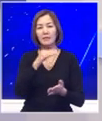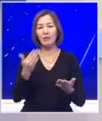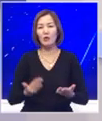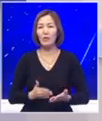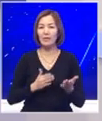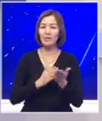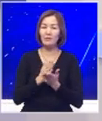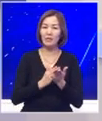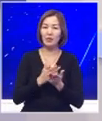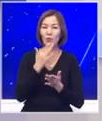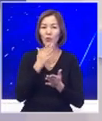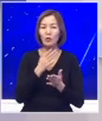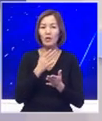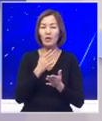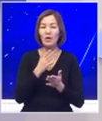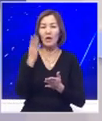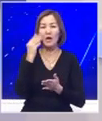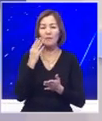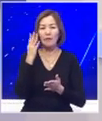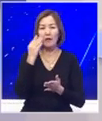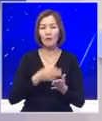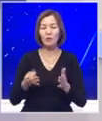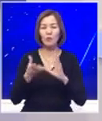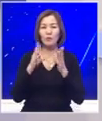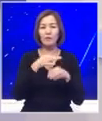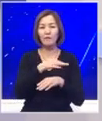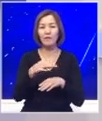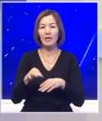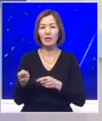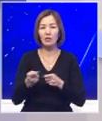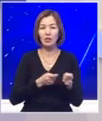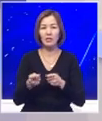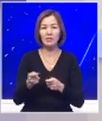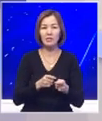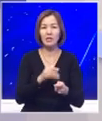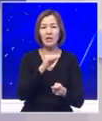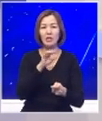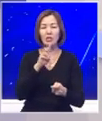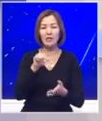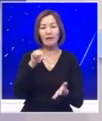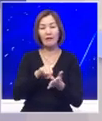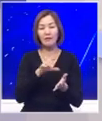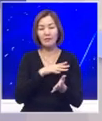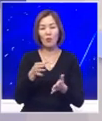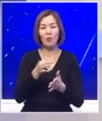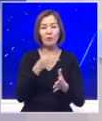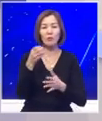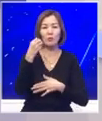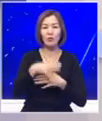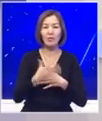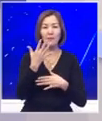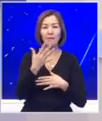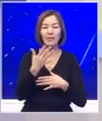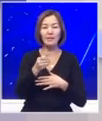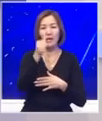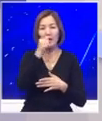кәсіби әлеуметтік қызметкерлерінің ұлттық альянсының Алматы және Алматы облысы филиалының жетекшісі Жанар Әбдіхалықова қатысты. Облыс орталығында 5